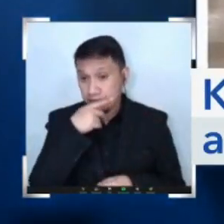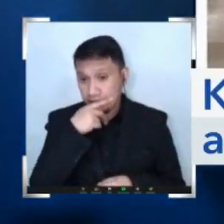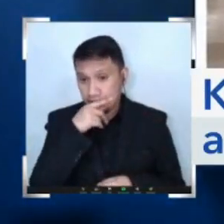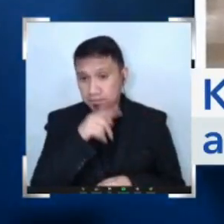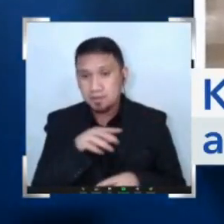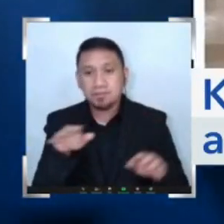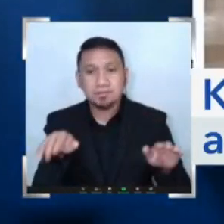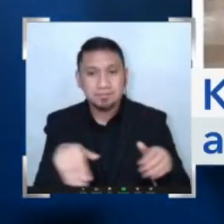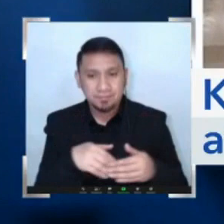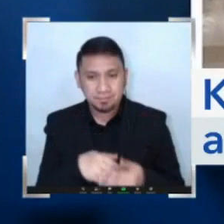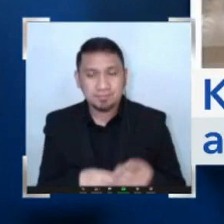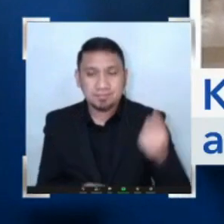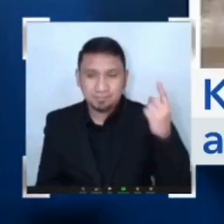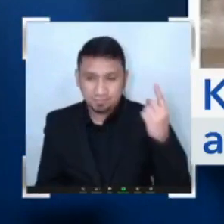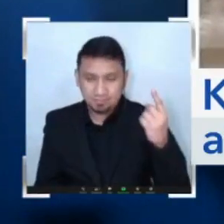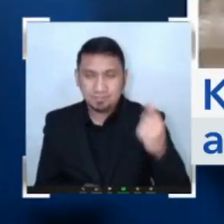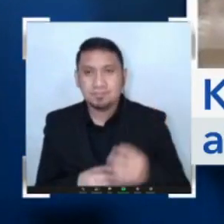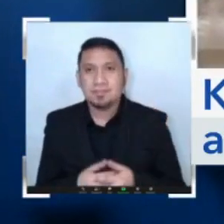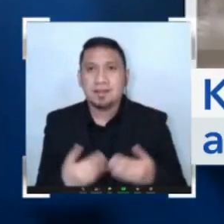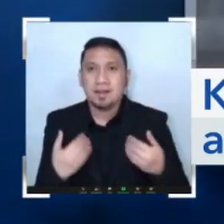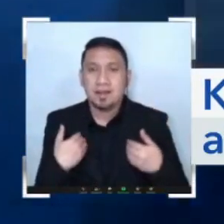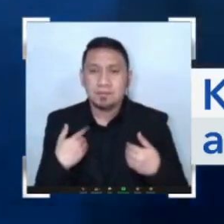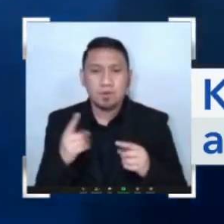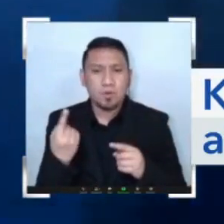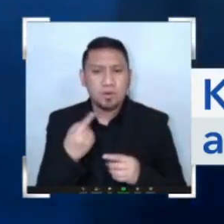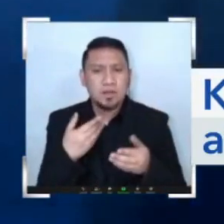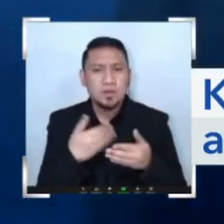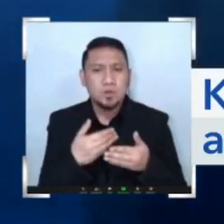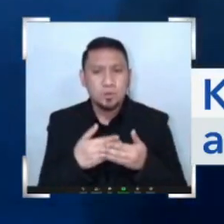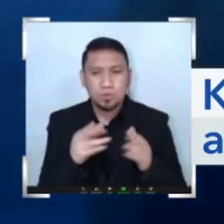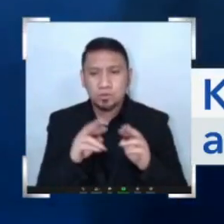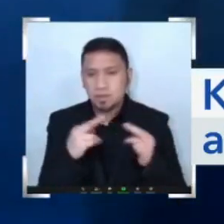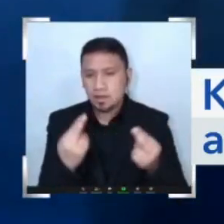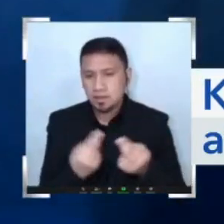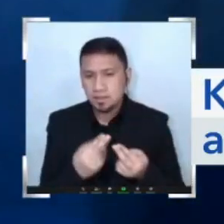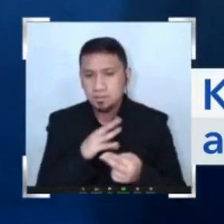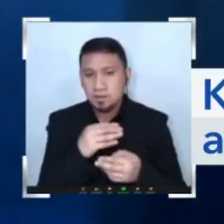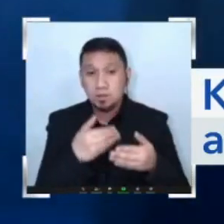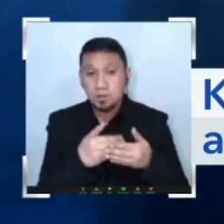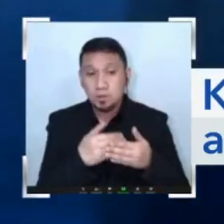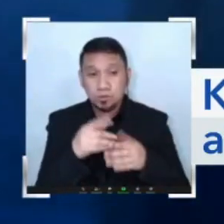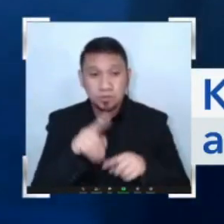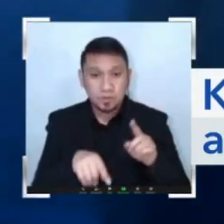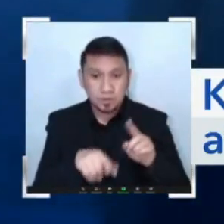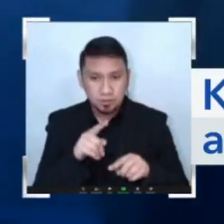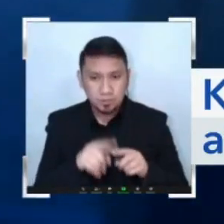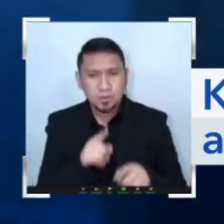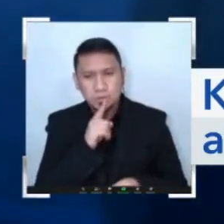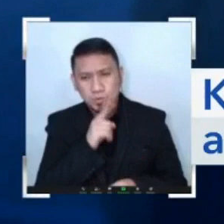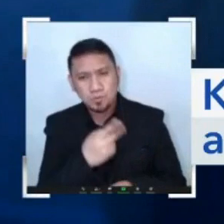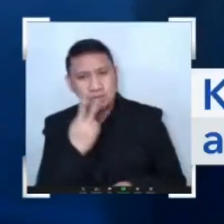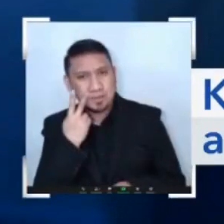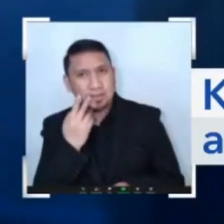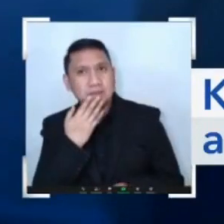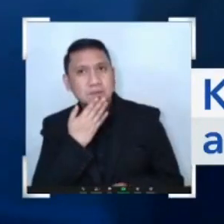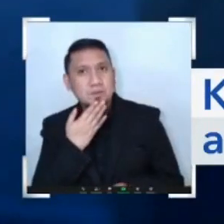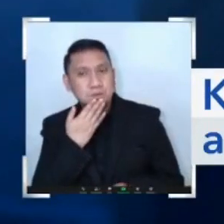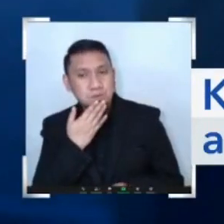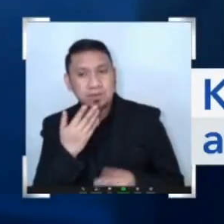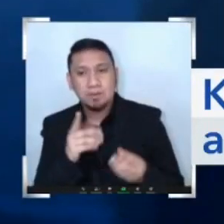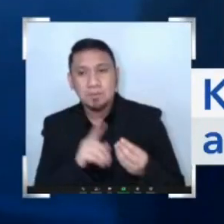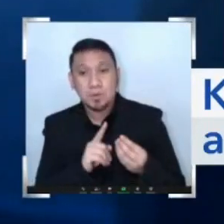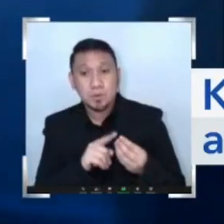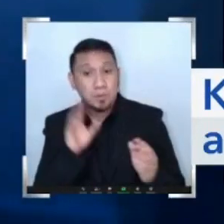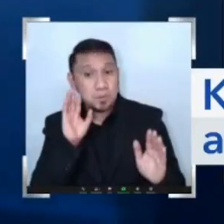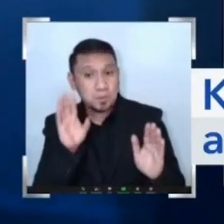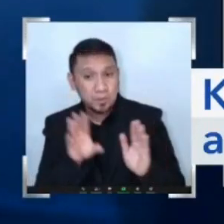Jin na dinaluhan ng malalapit nilang kaanak at kaibigan. Extra sweet ang dalawa sa inilabas na prenup photos ilang oras